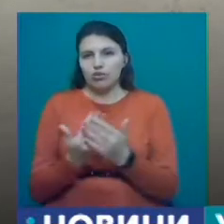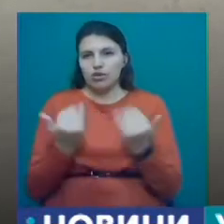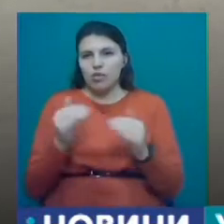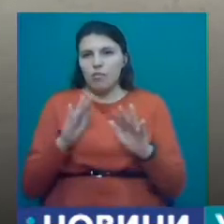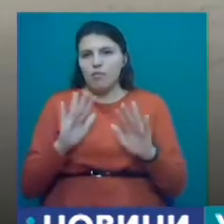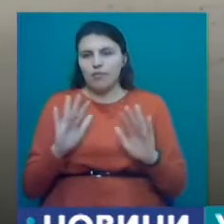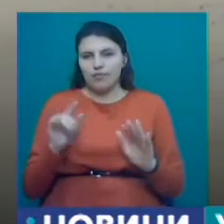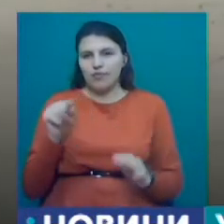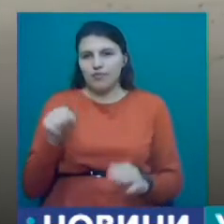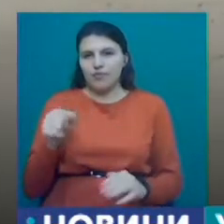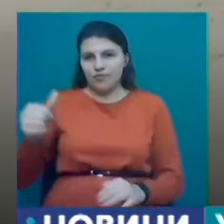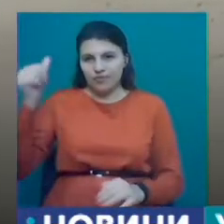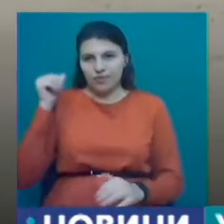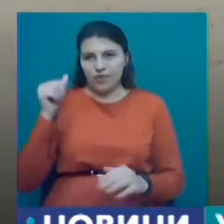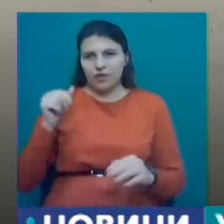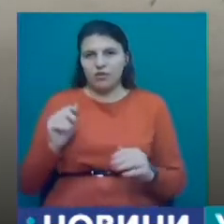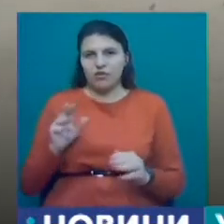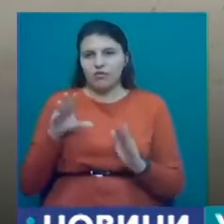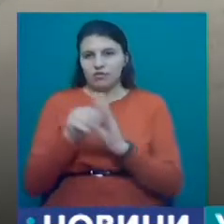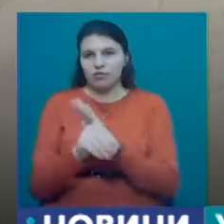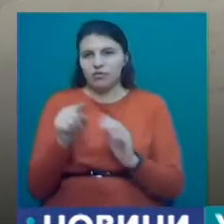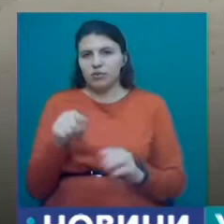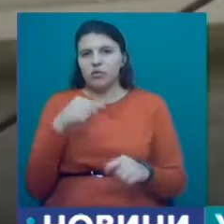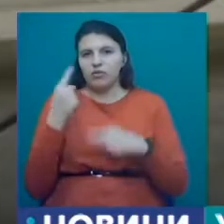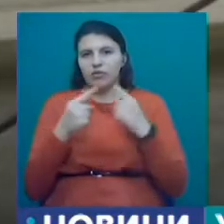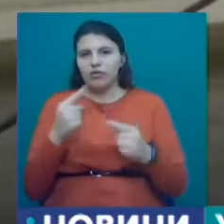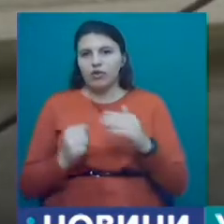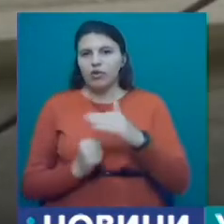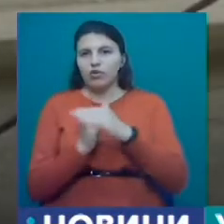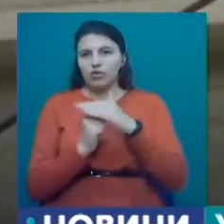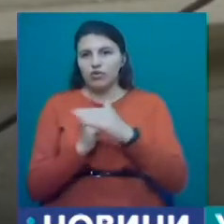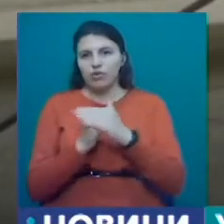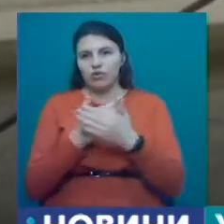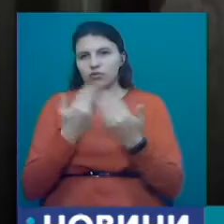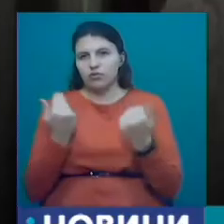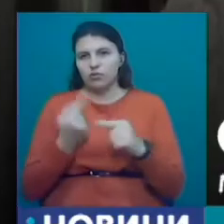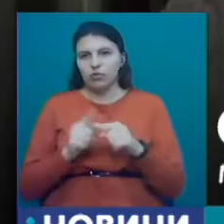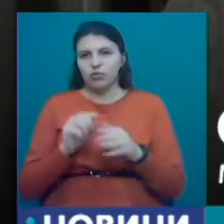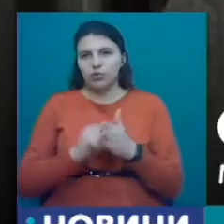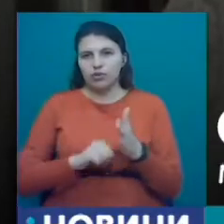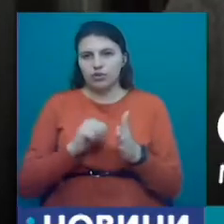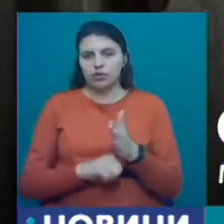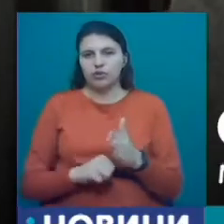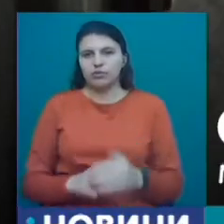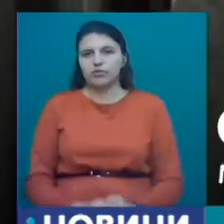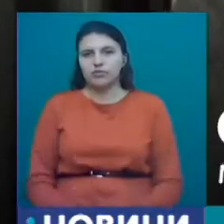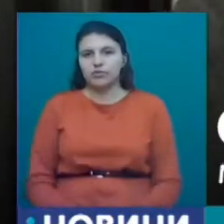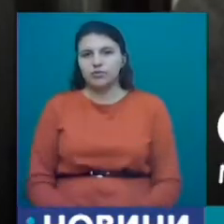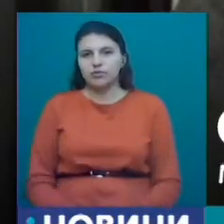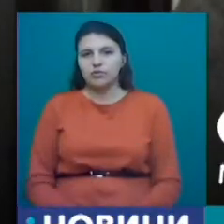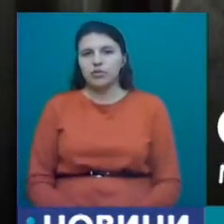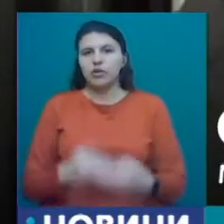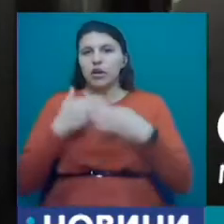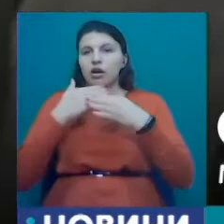жителів, будинок руйнується через те, що він зводився без фундаменту. Но разрушение вот именно